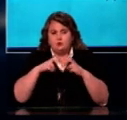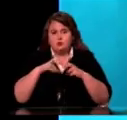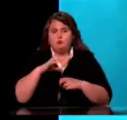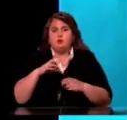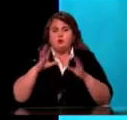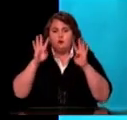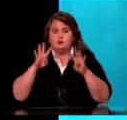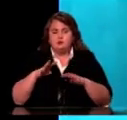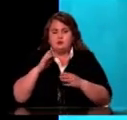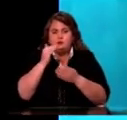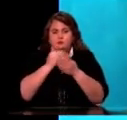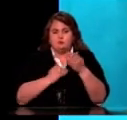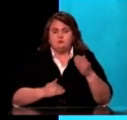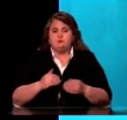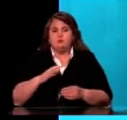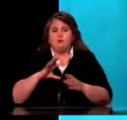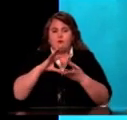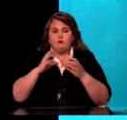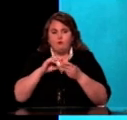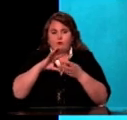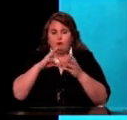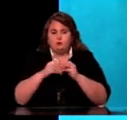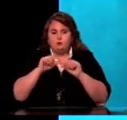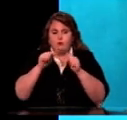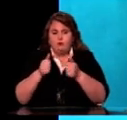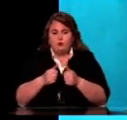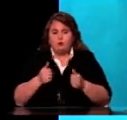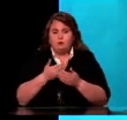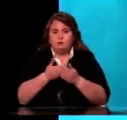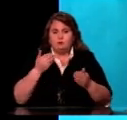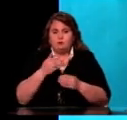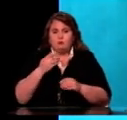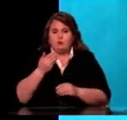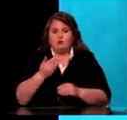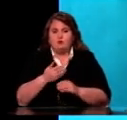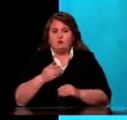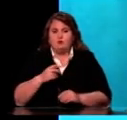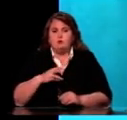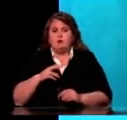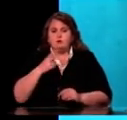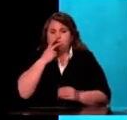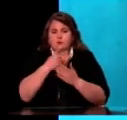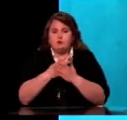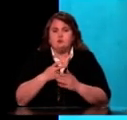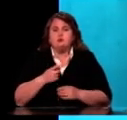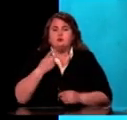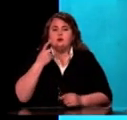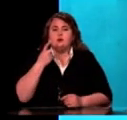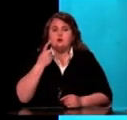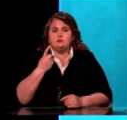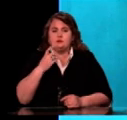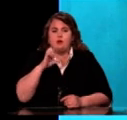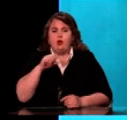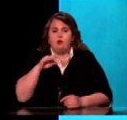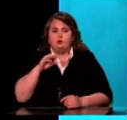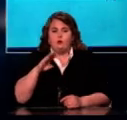аминов. Общие формулы аминов опять-таки представлены перед вами. Посмотрите, один